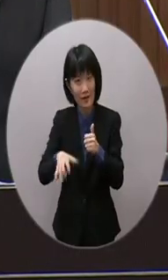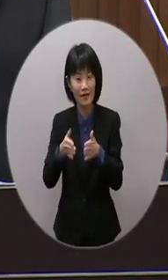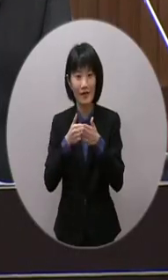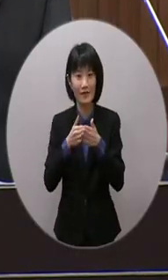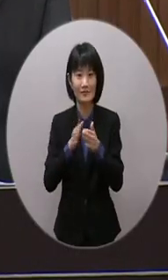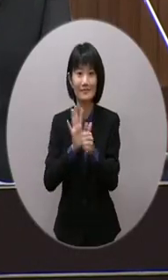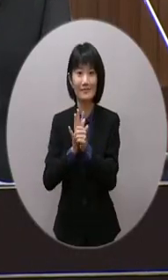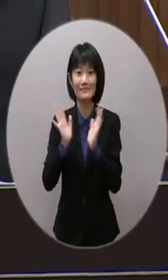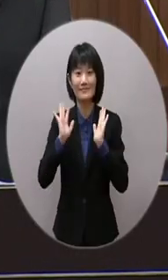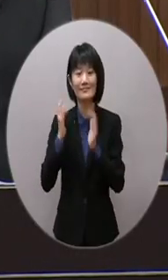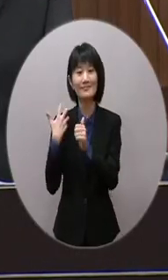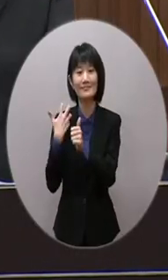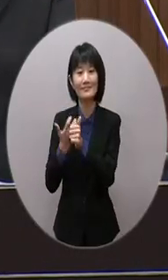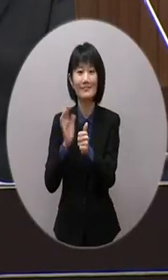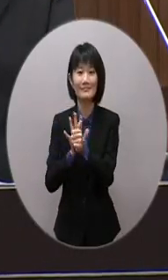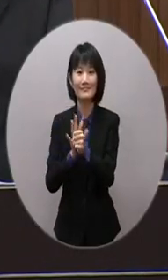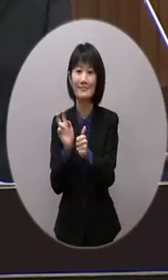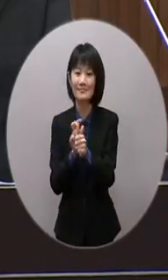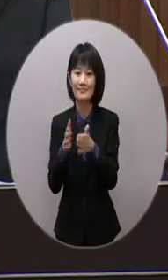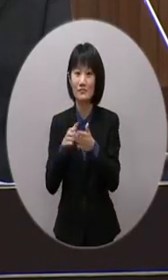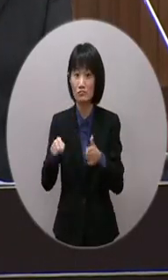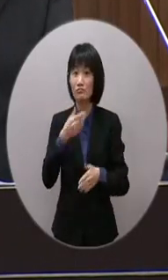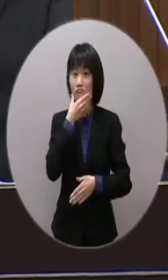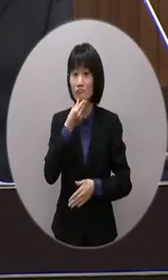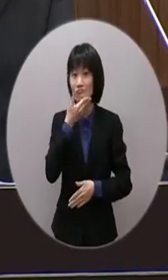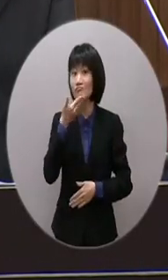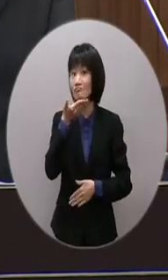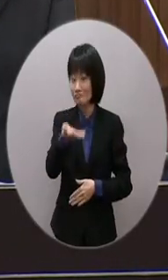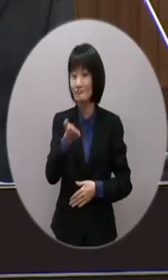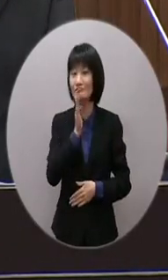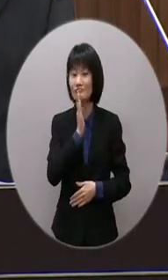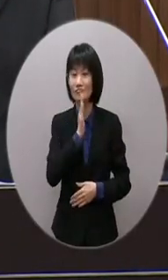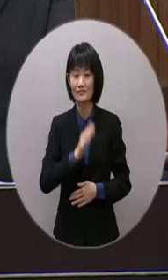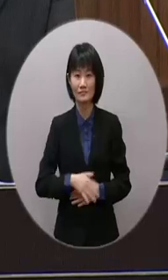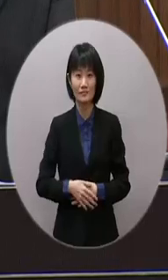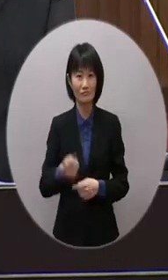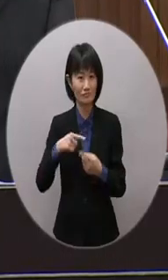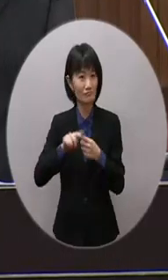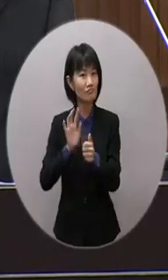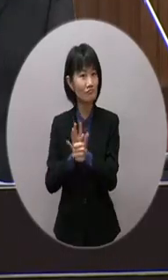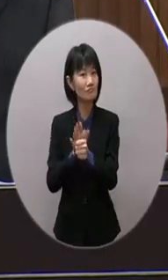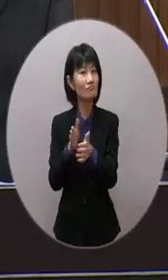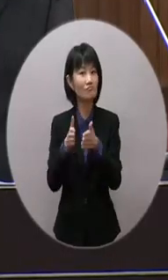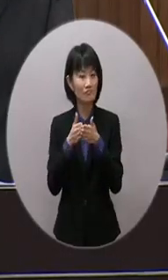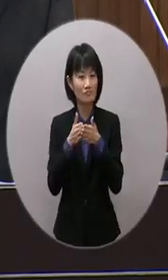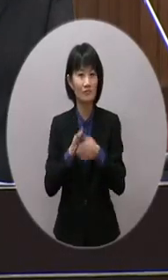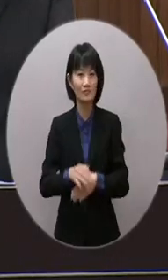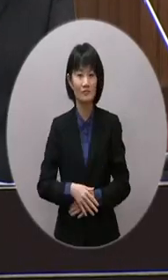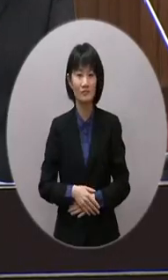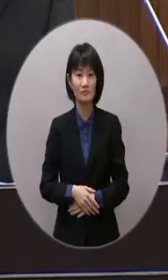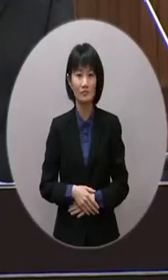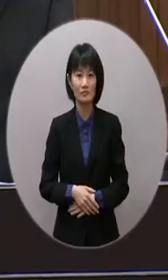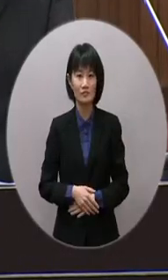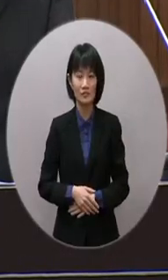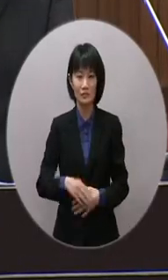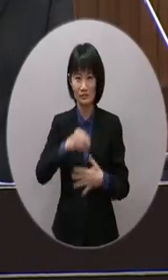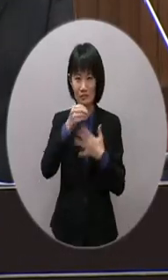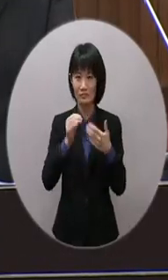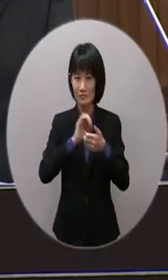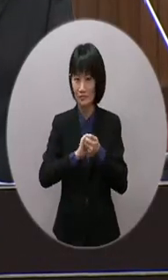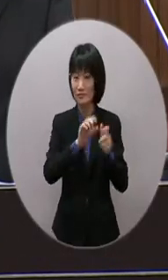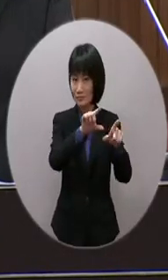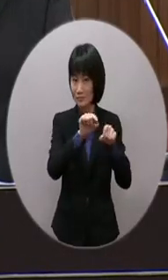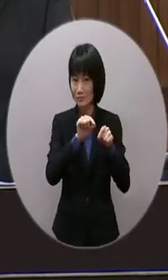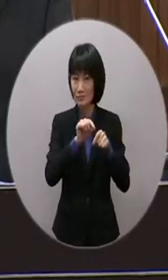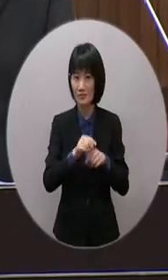个福利，就是相关的一个那个幼儿的一个协助。那这个部分他也可以要求，就是说